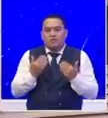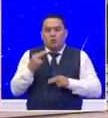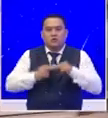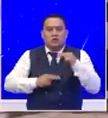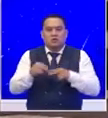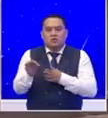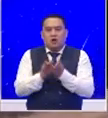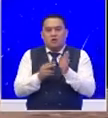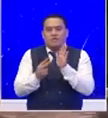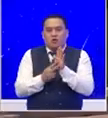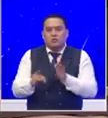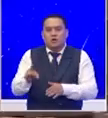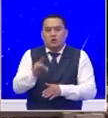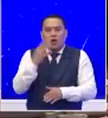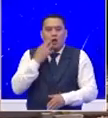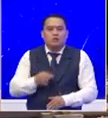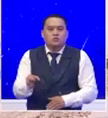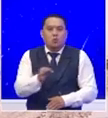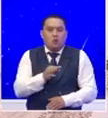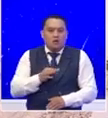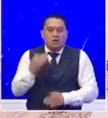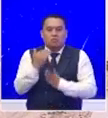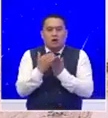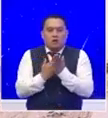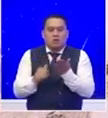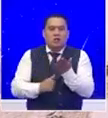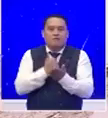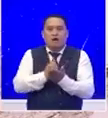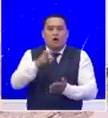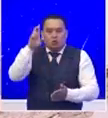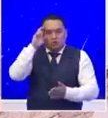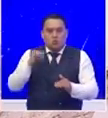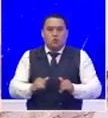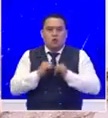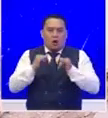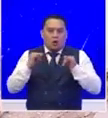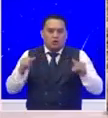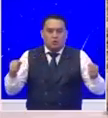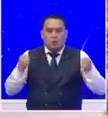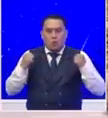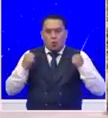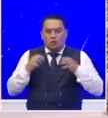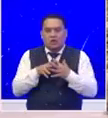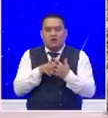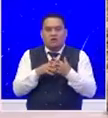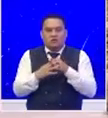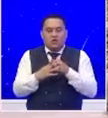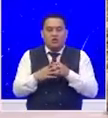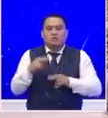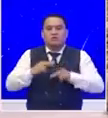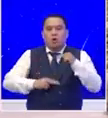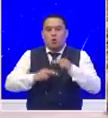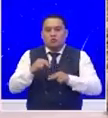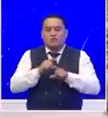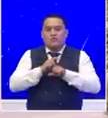возводятся сразу в 8 районах Алматинской области. Программа Ельбаса дала мощный импульс развитию спорта на селе. В ауле Шонже